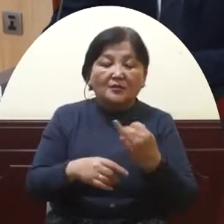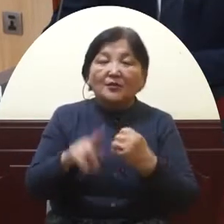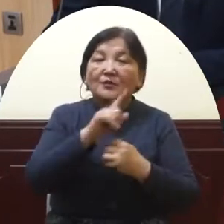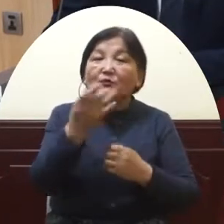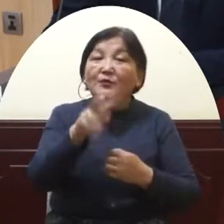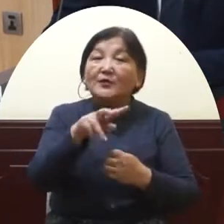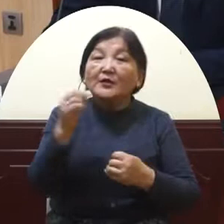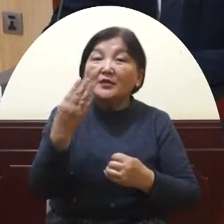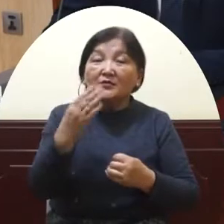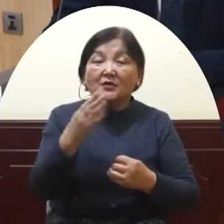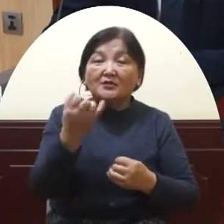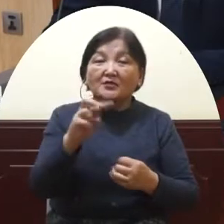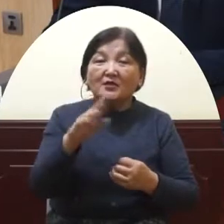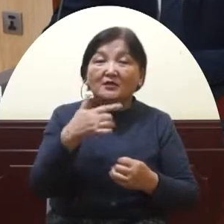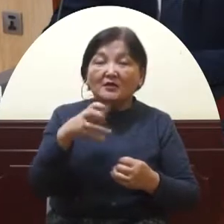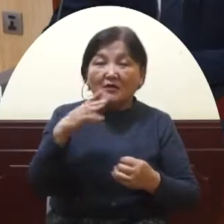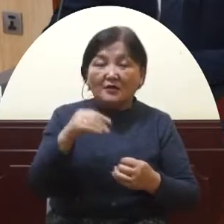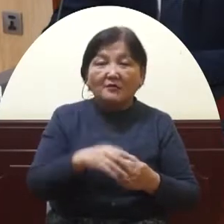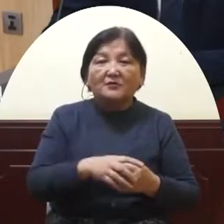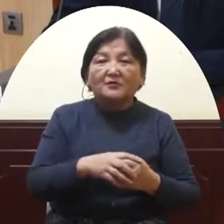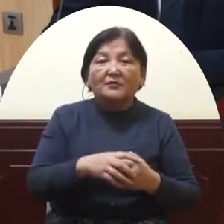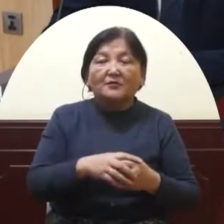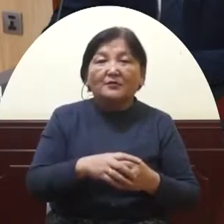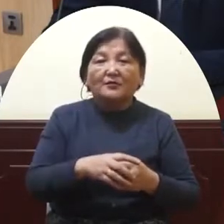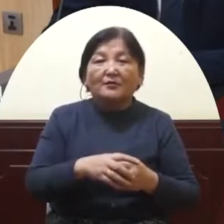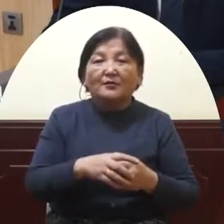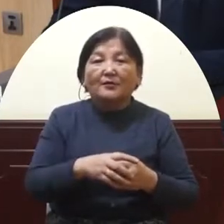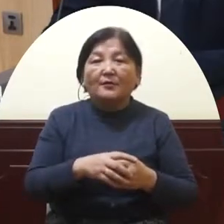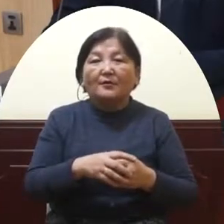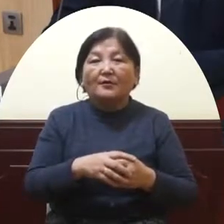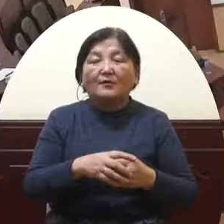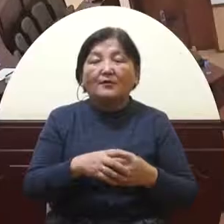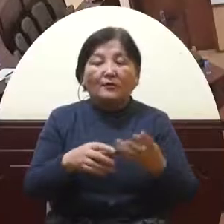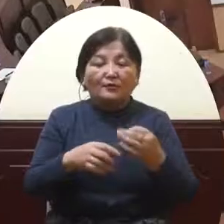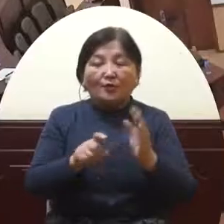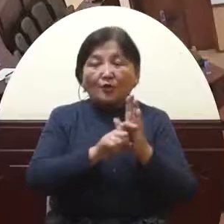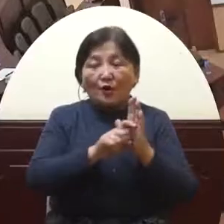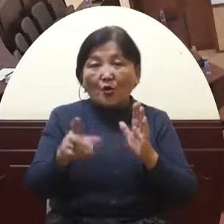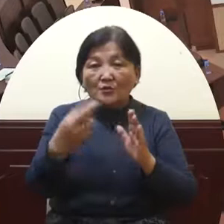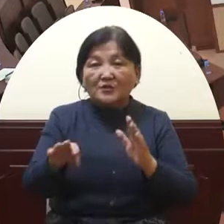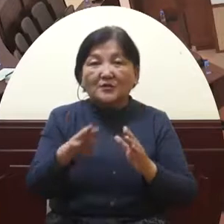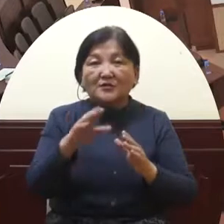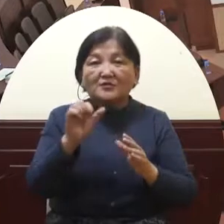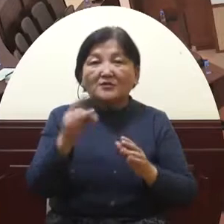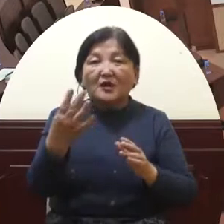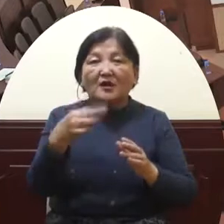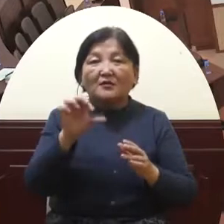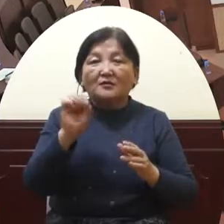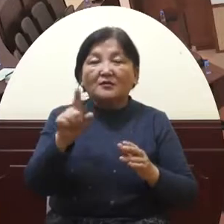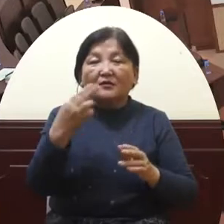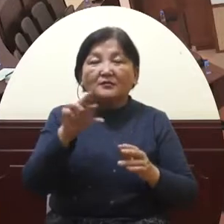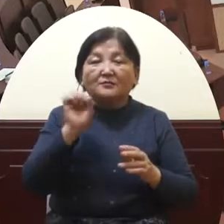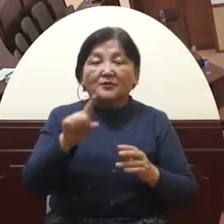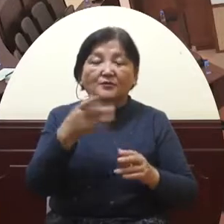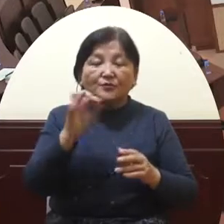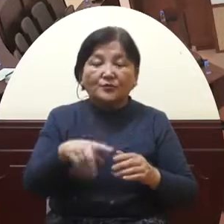тэр өлтрийн өөрөө нам төлөвшөнөөс нэг одоо өөрөөр шаардах юм тэгж нөгөө нэг зүйлтэйгаар гэж бодож байна. Тэгэхээр